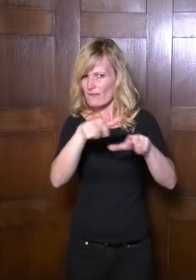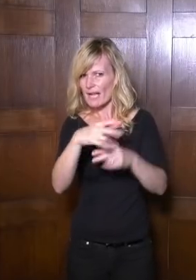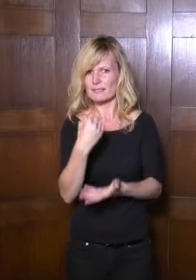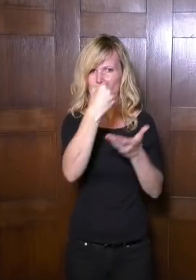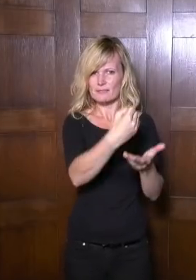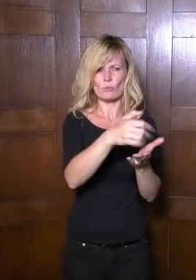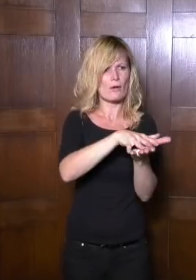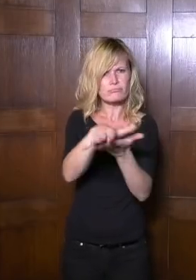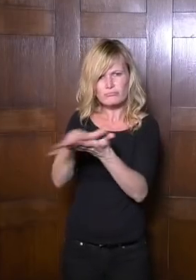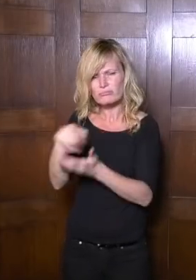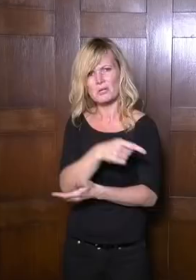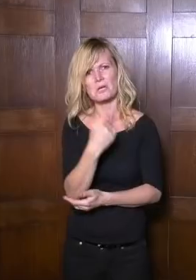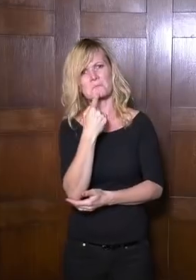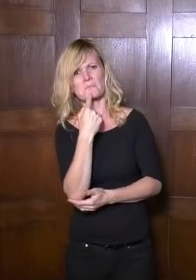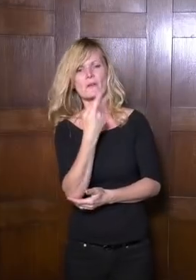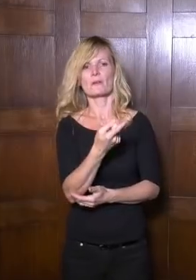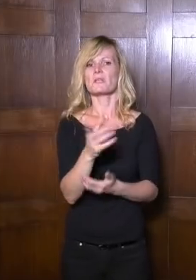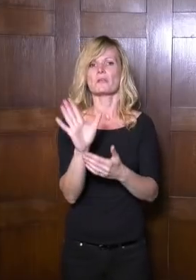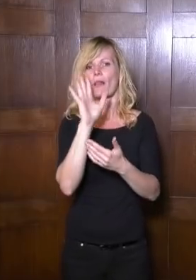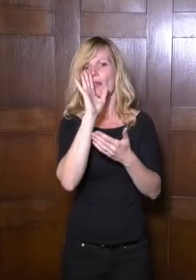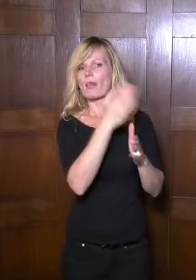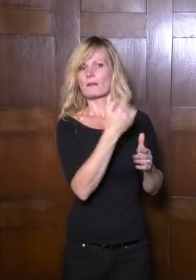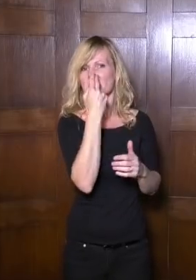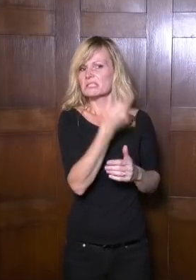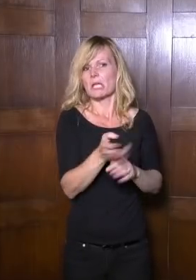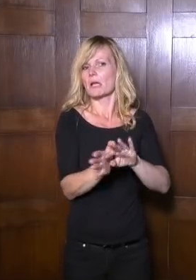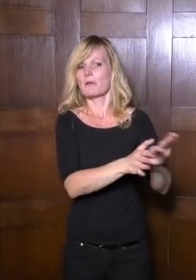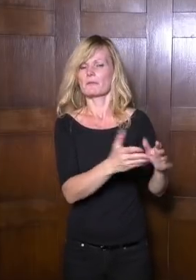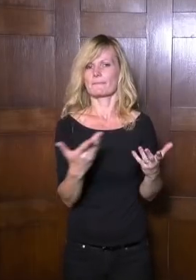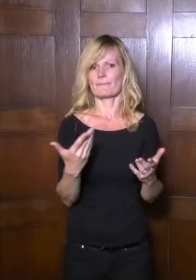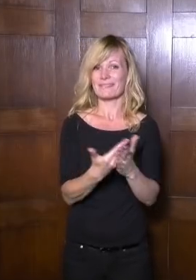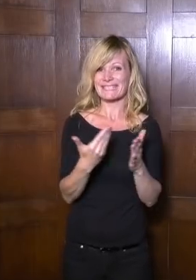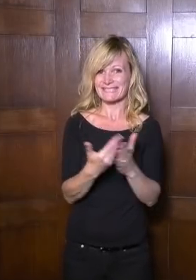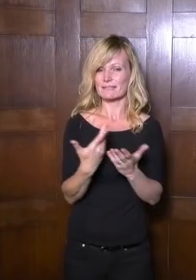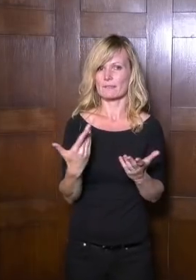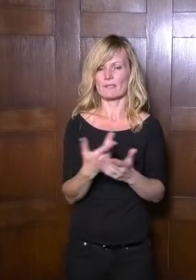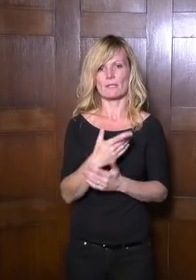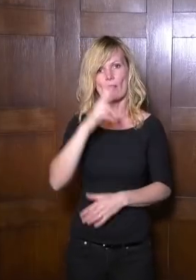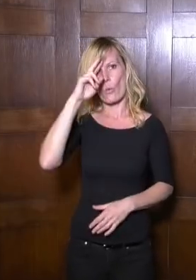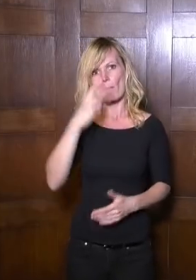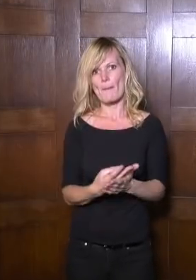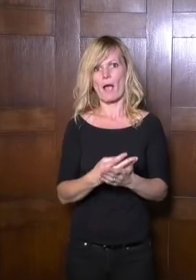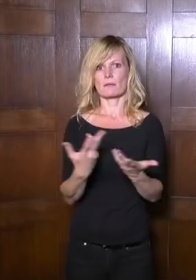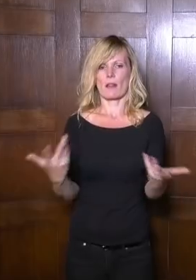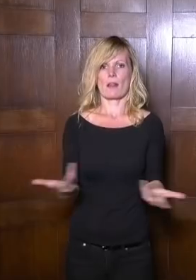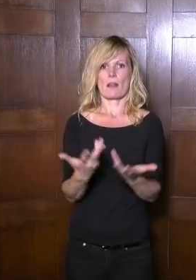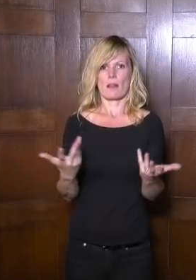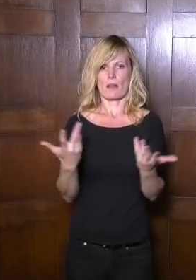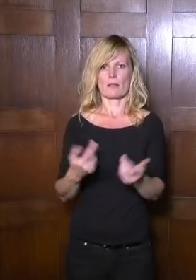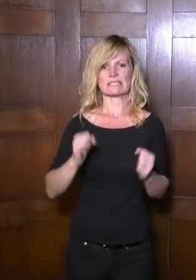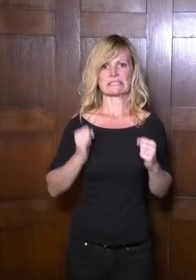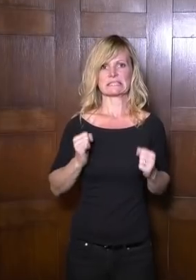verausgabt werden. Also dieses Nicht-Gesehen-Werden hat zu einer großen Ohnmacht geführt. Auch das Rennen um die